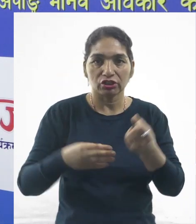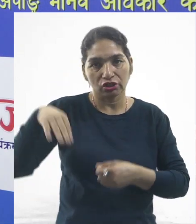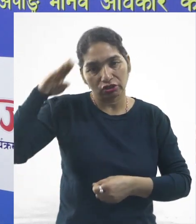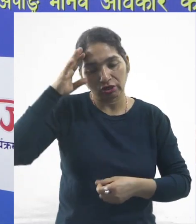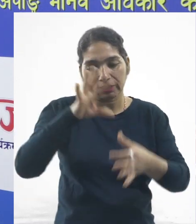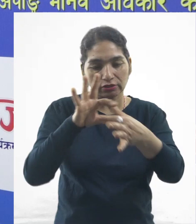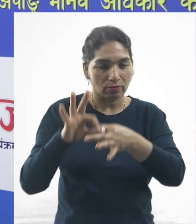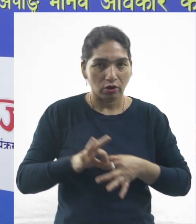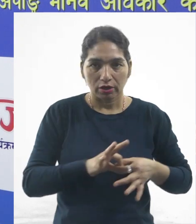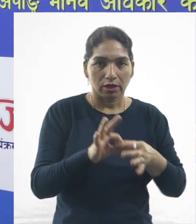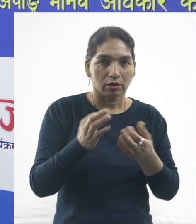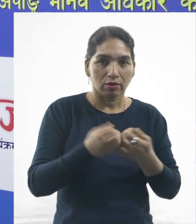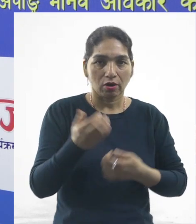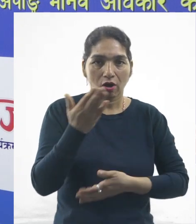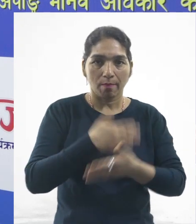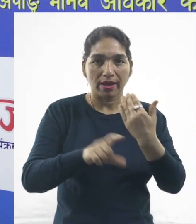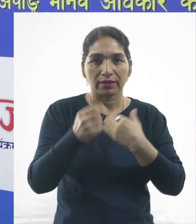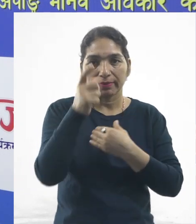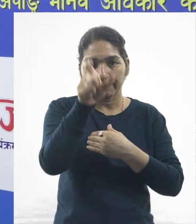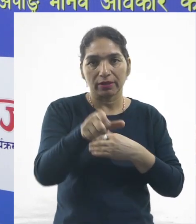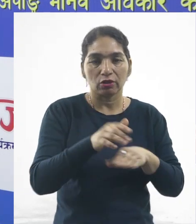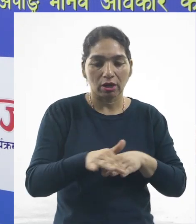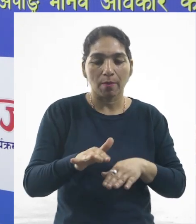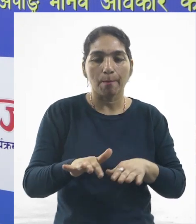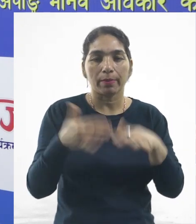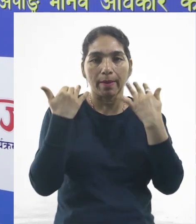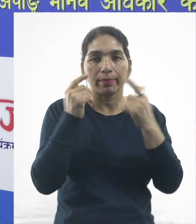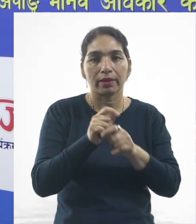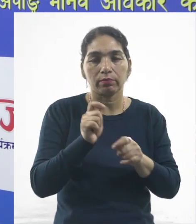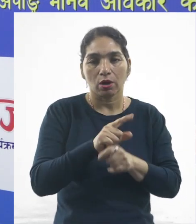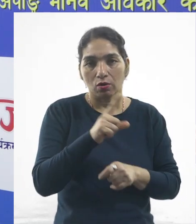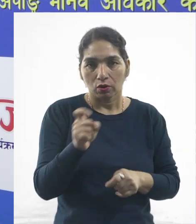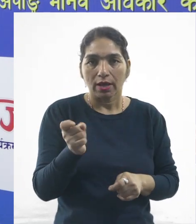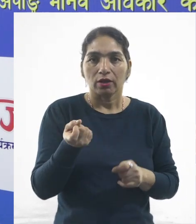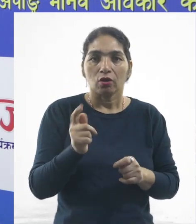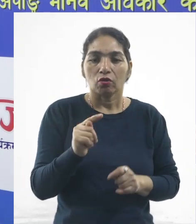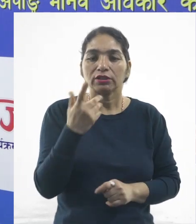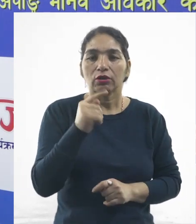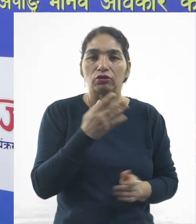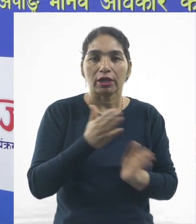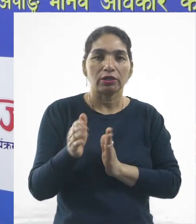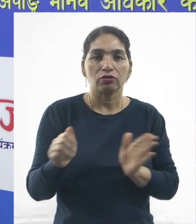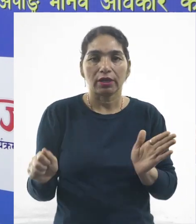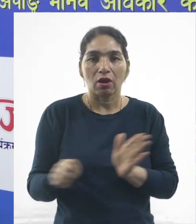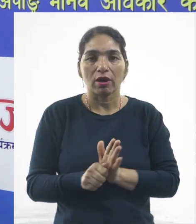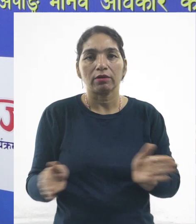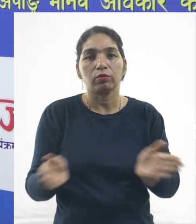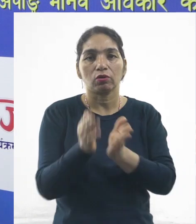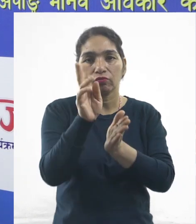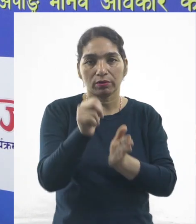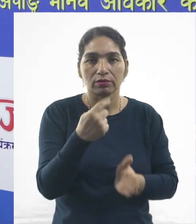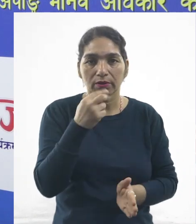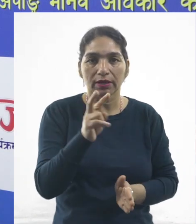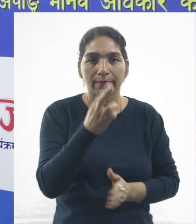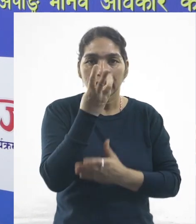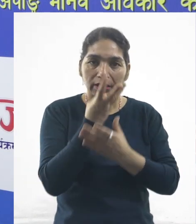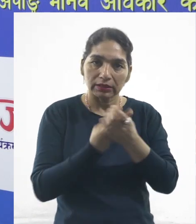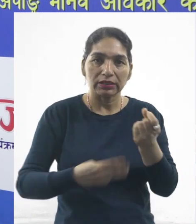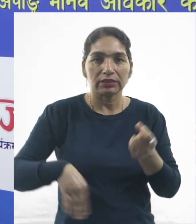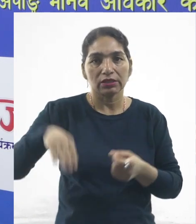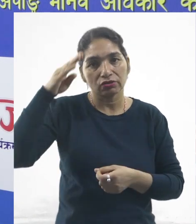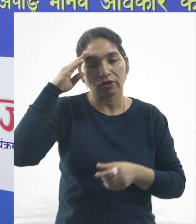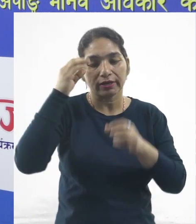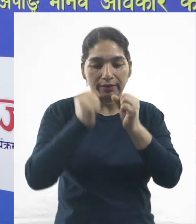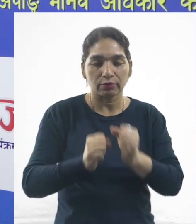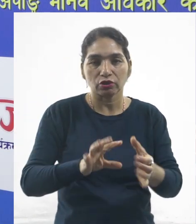अब हामीले अपाङ्गता भएको व्यक्तिहरूलाई अझै प्रभावकारी बनाउनलाई चाहिँ हामीले कस्तो योजना अगाडि सार्नुपर्छ भनेर चाहिँ हामी तिनवटा सरकार बसेर